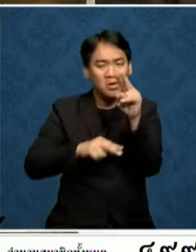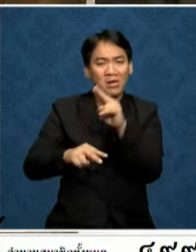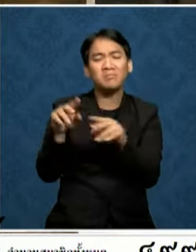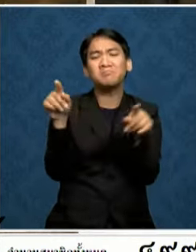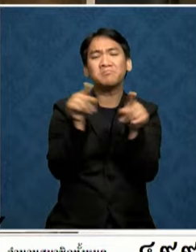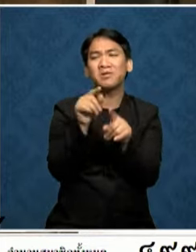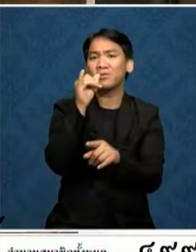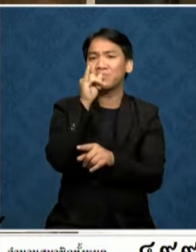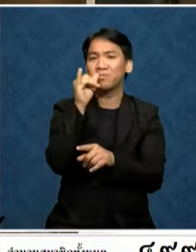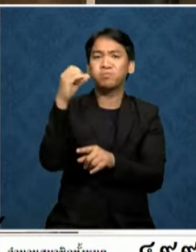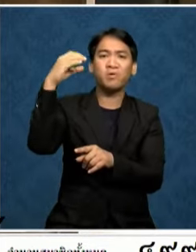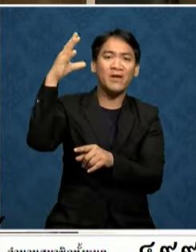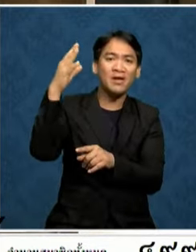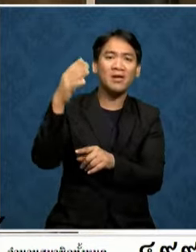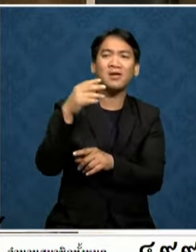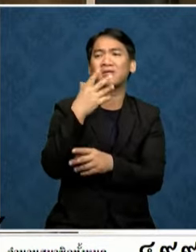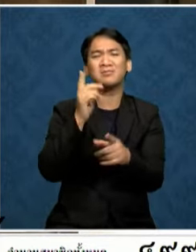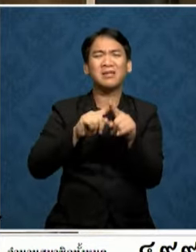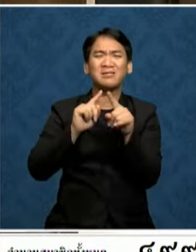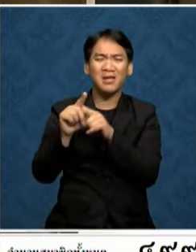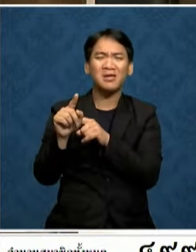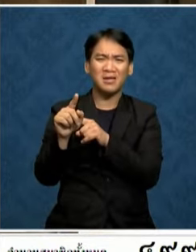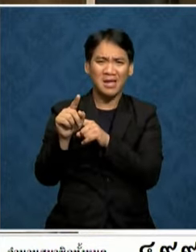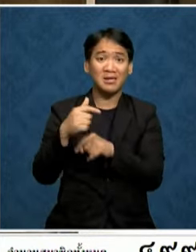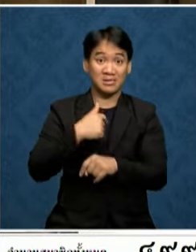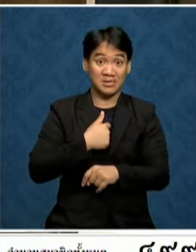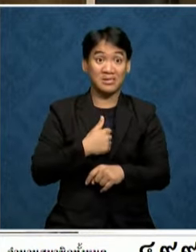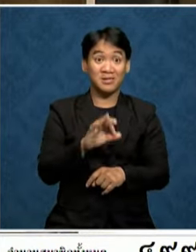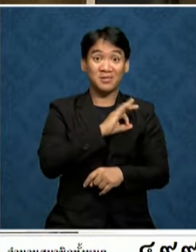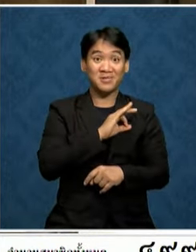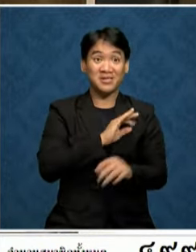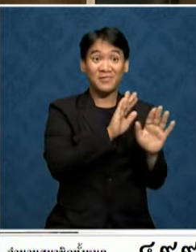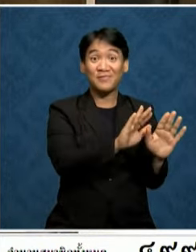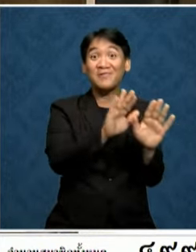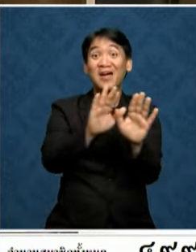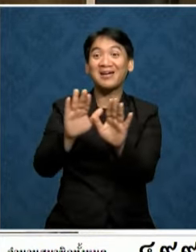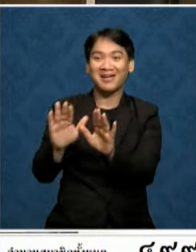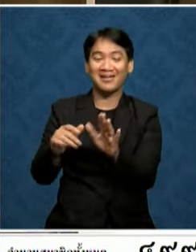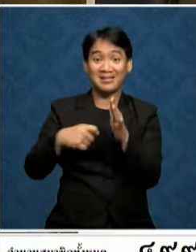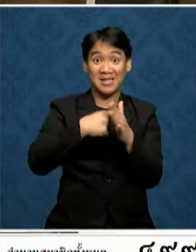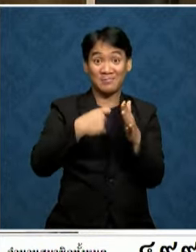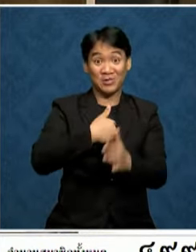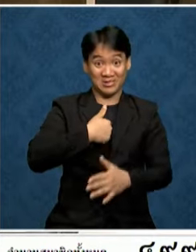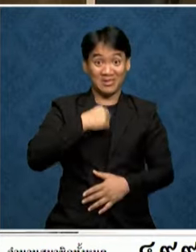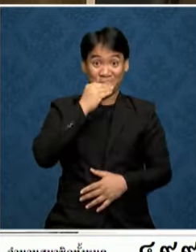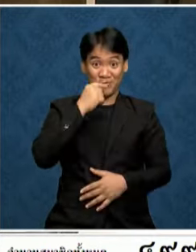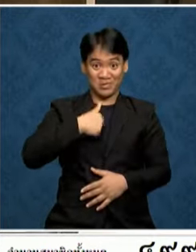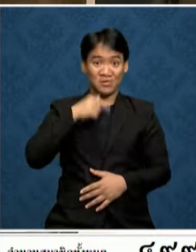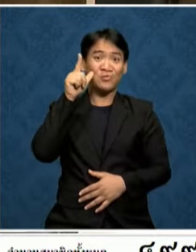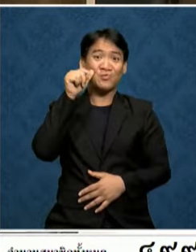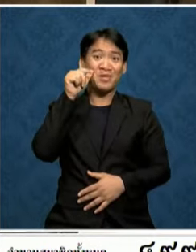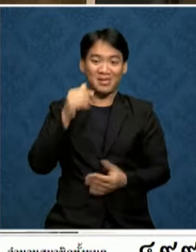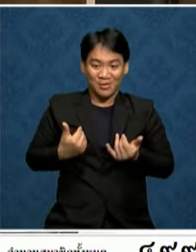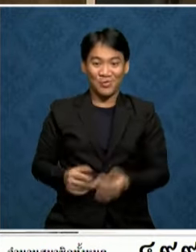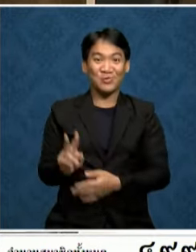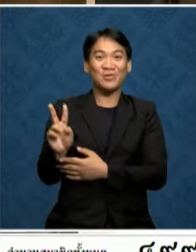กับเรื่องอื่นๆที่เราเคยพูดกันมาเลยค่ะก็ขอฝากเพื่อนสมาชิกทุกท่านนะคะลองฟังเหตุผลของดิฉันในมุมของคุณแม่ที่ก็มี